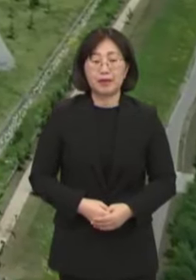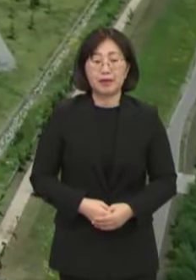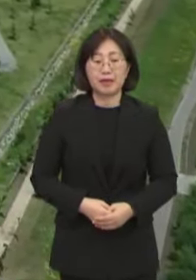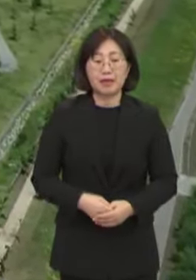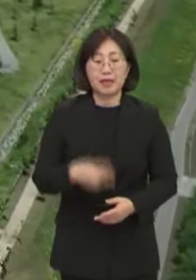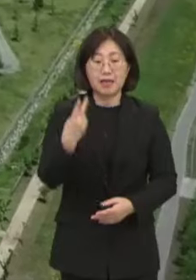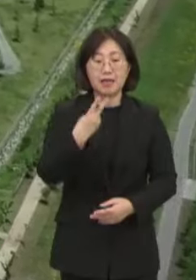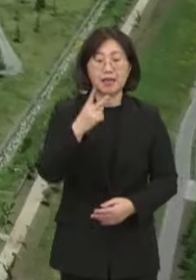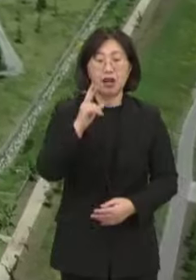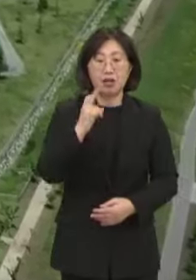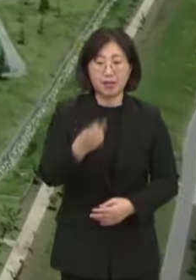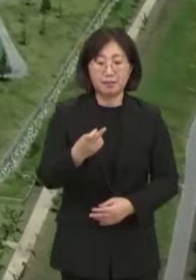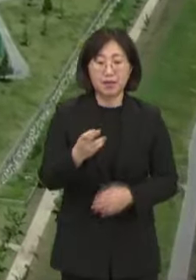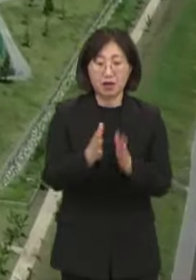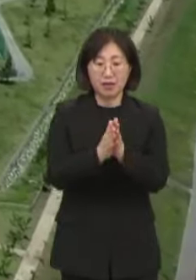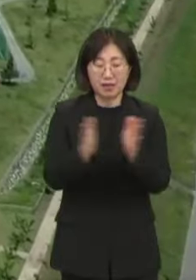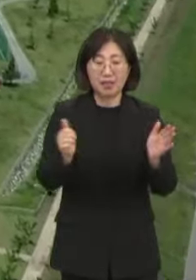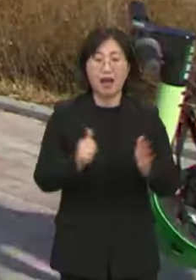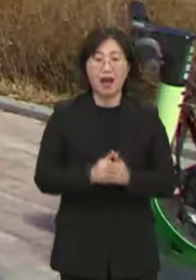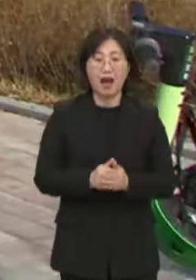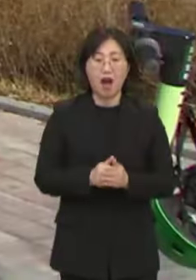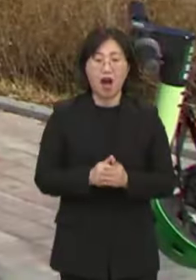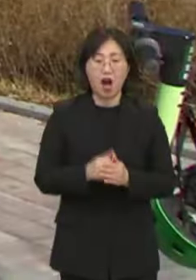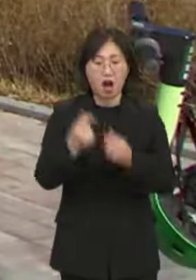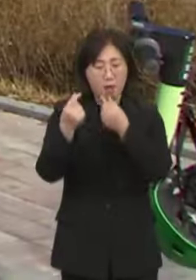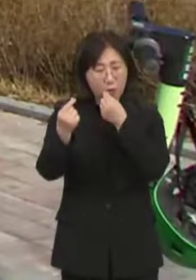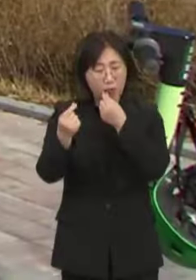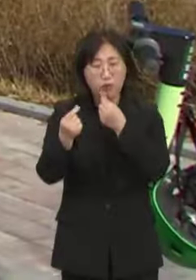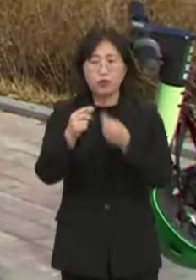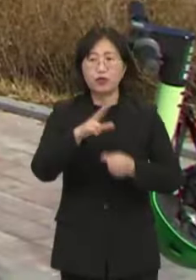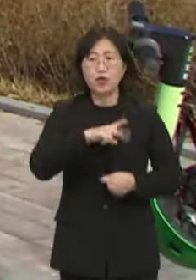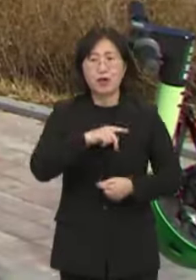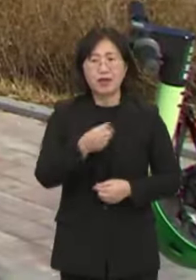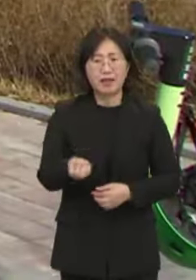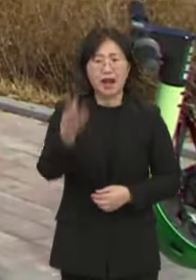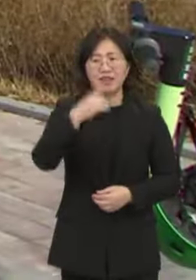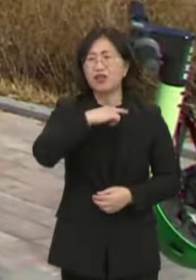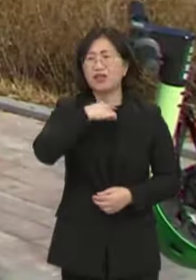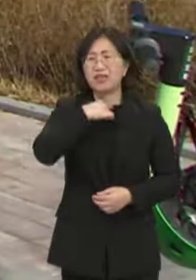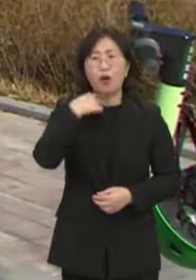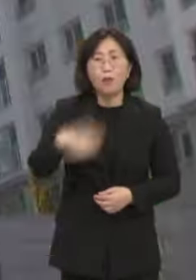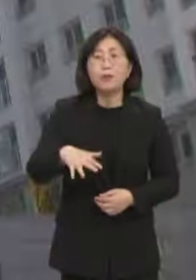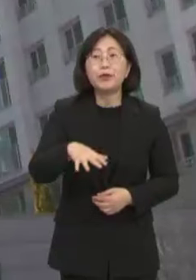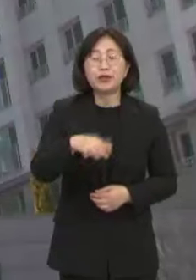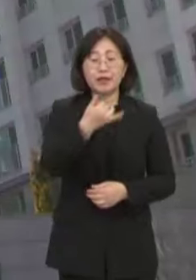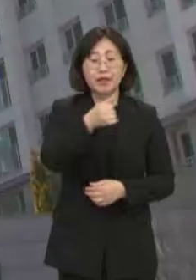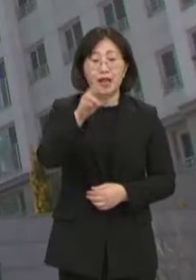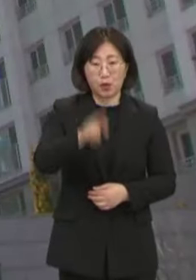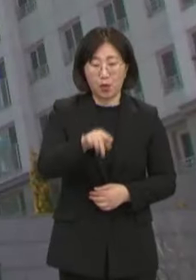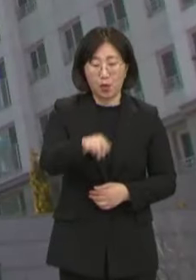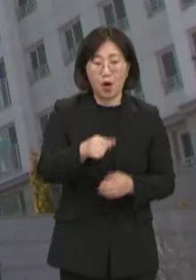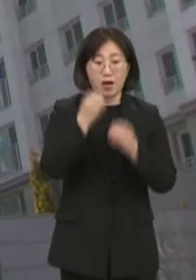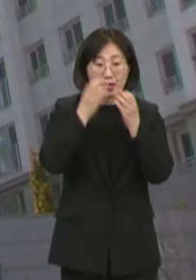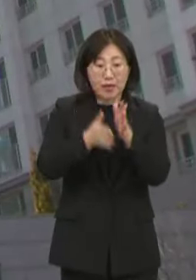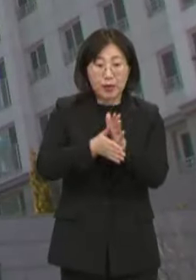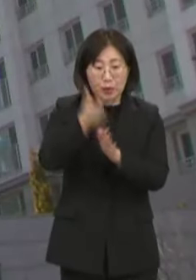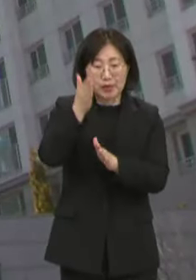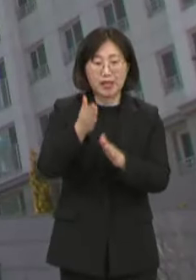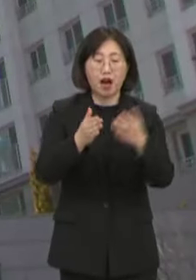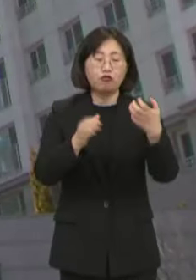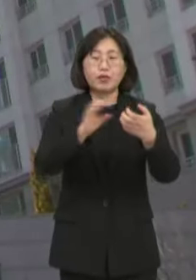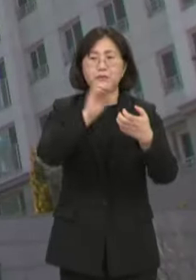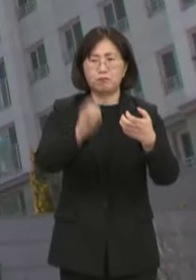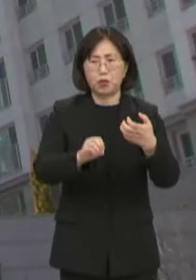지난 2012년 출범 이후 한 번도 보수정당 국회의원이 당선된 적 없는 세종시. 특히 신도심 비율이